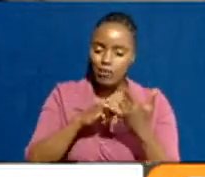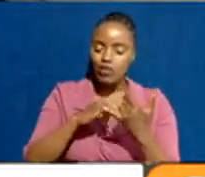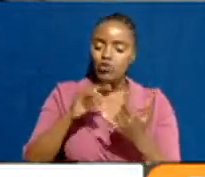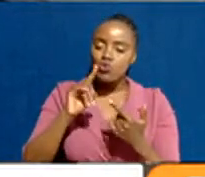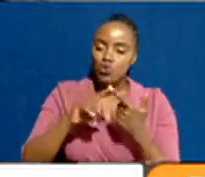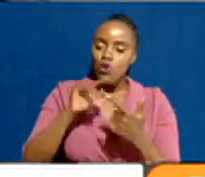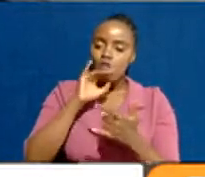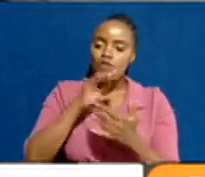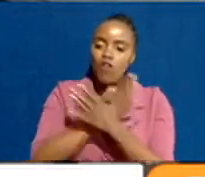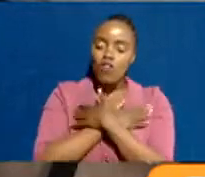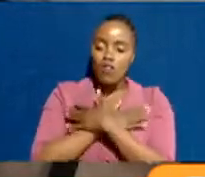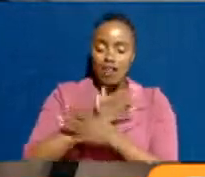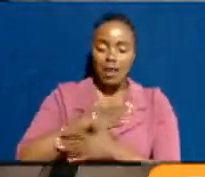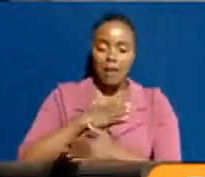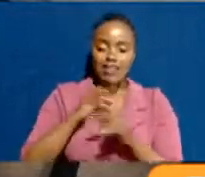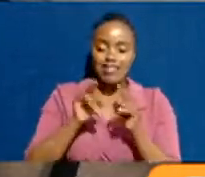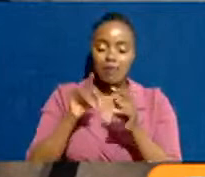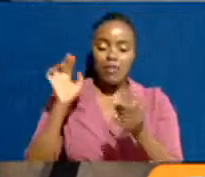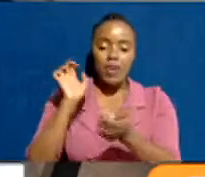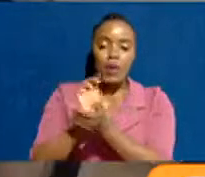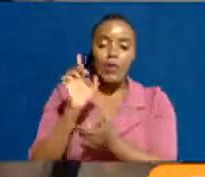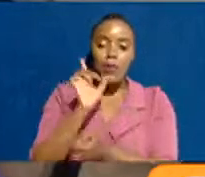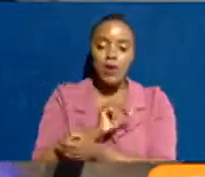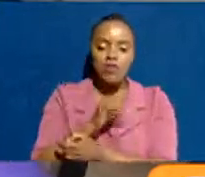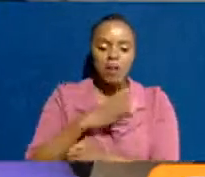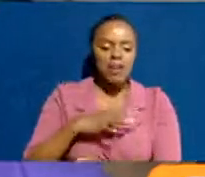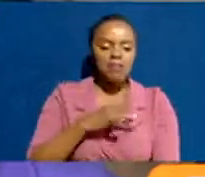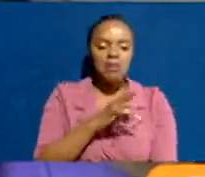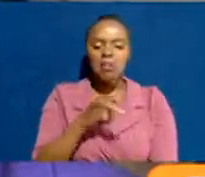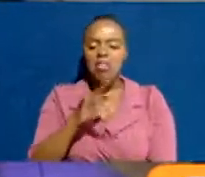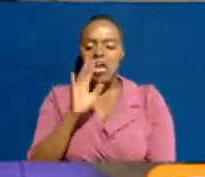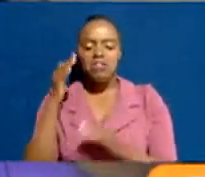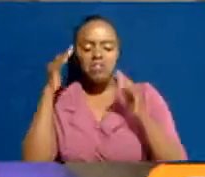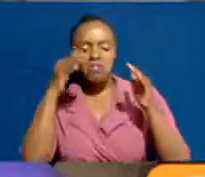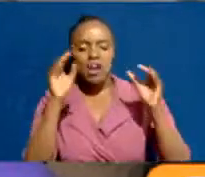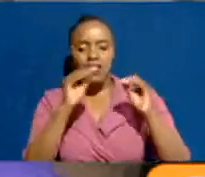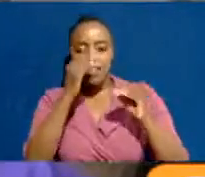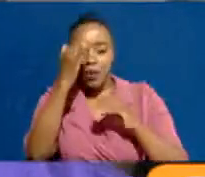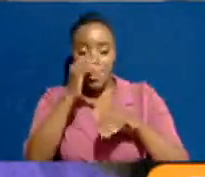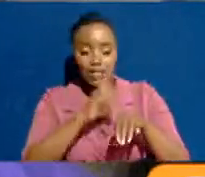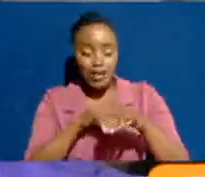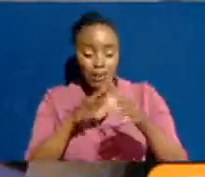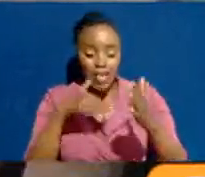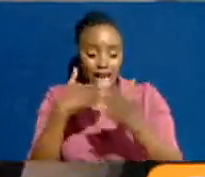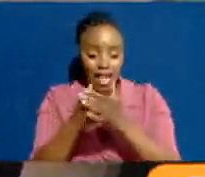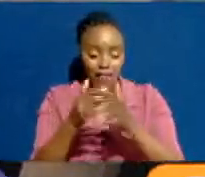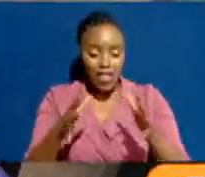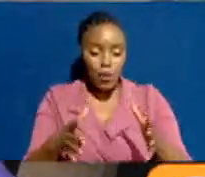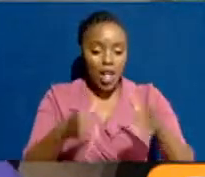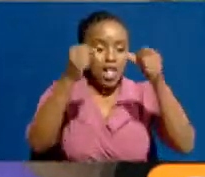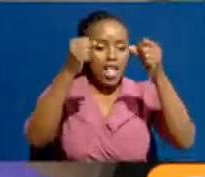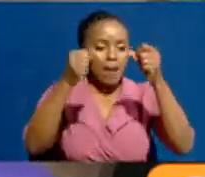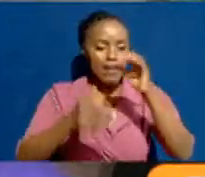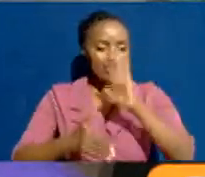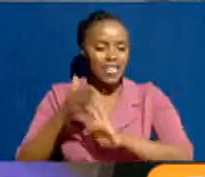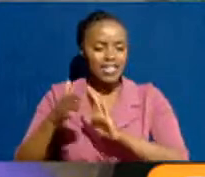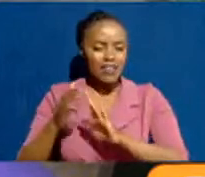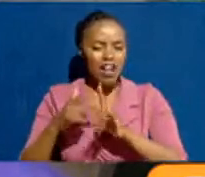hapo wakasikwa, lakini majirani wakusufulika juu walishikwa emergency,